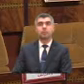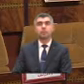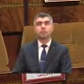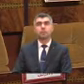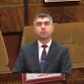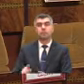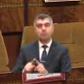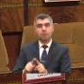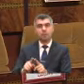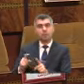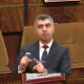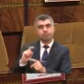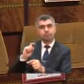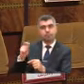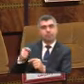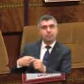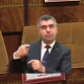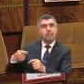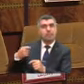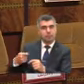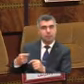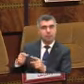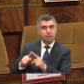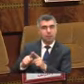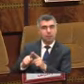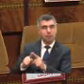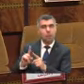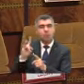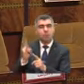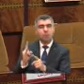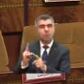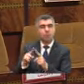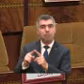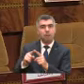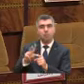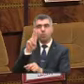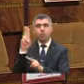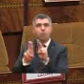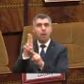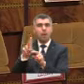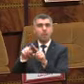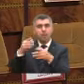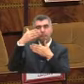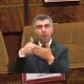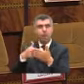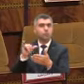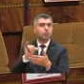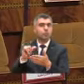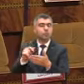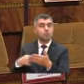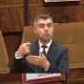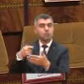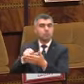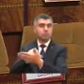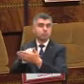القضيه التعويض الذي وعدت به الحكومه، هناك تساؤلات من قبل مغاربة العالم عن كيفية صرفها، مع العلم